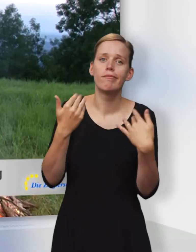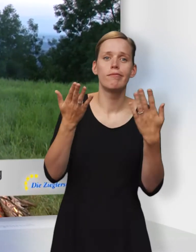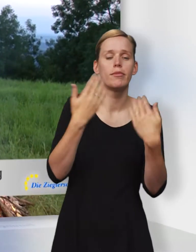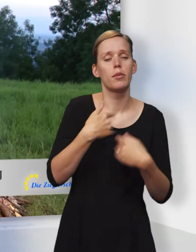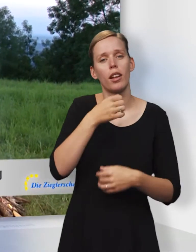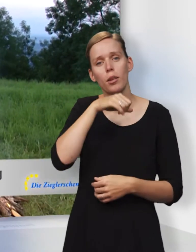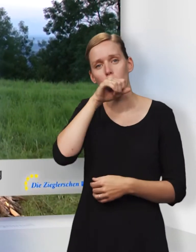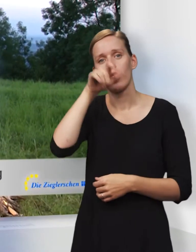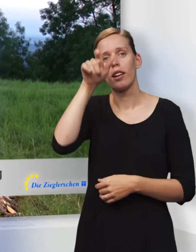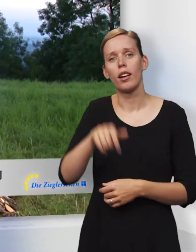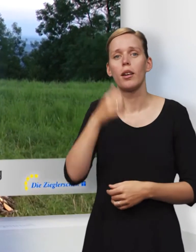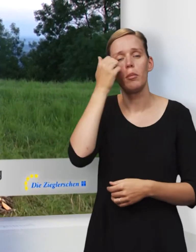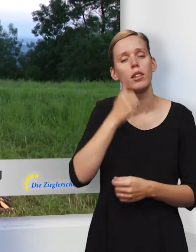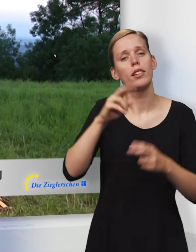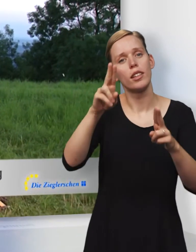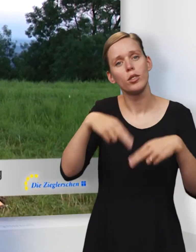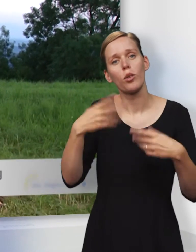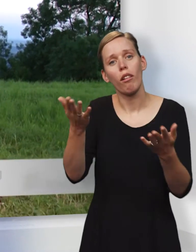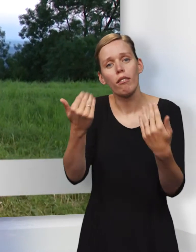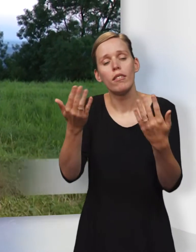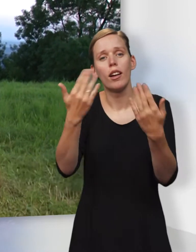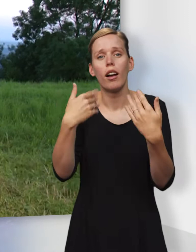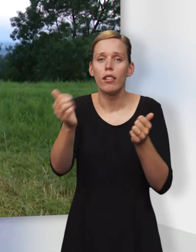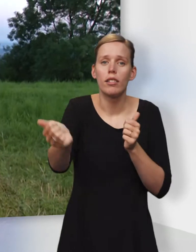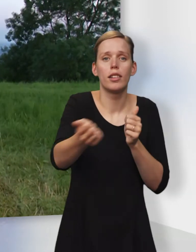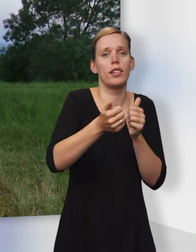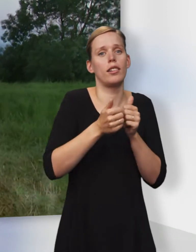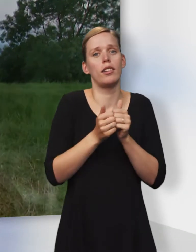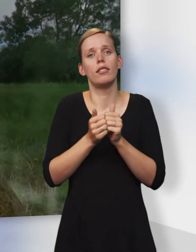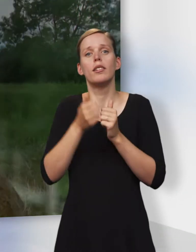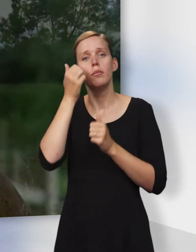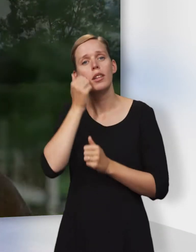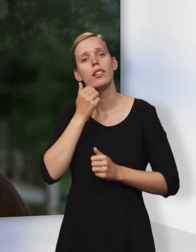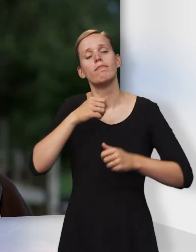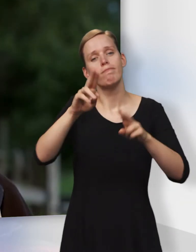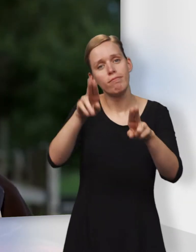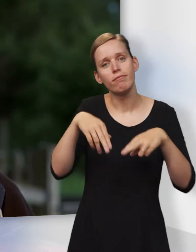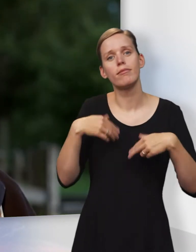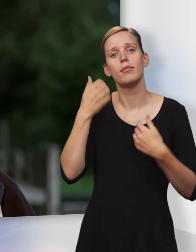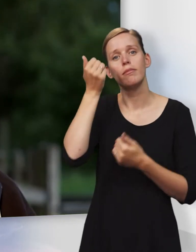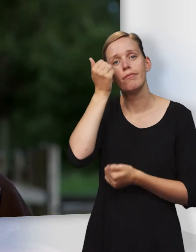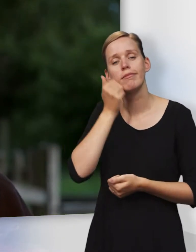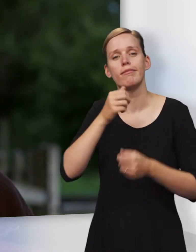Bring back, oh, bring back my body to me.